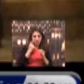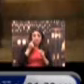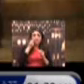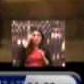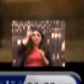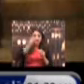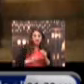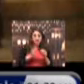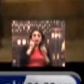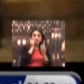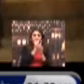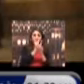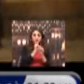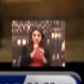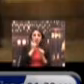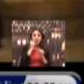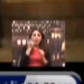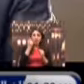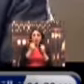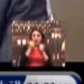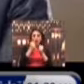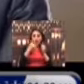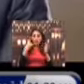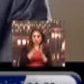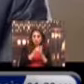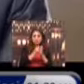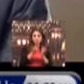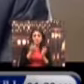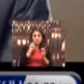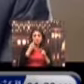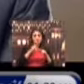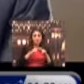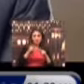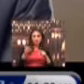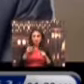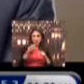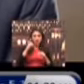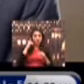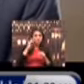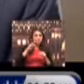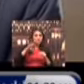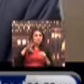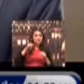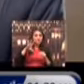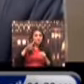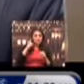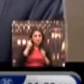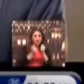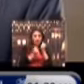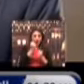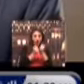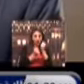واختراع يحدد مكان الحادث. كلينا عن الاختراعات بتاعتك. ده جهاز انذار للسيارات. يوضع في